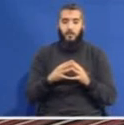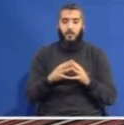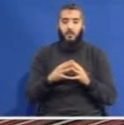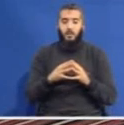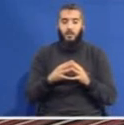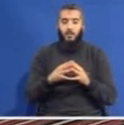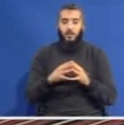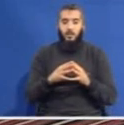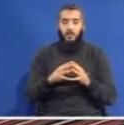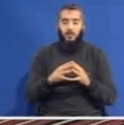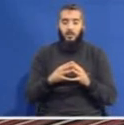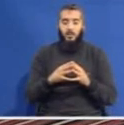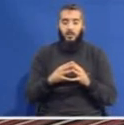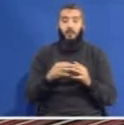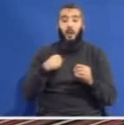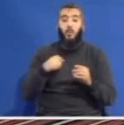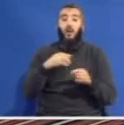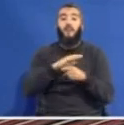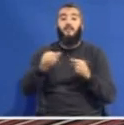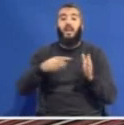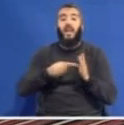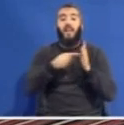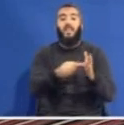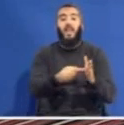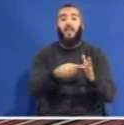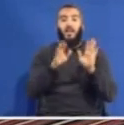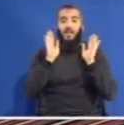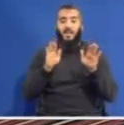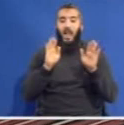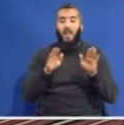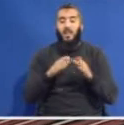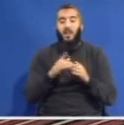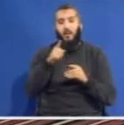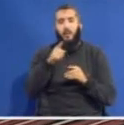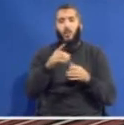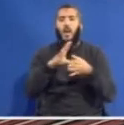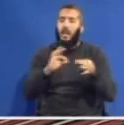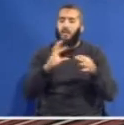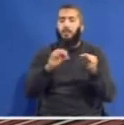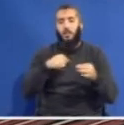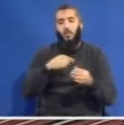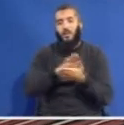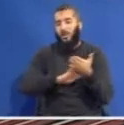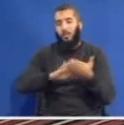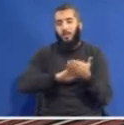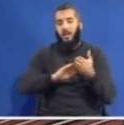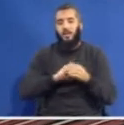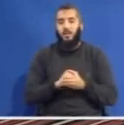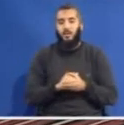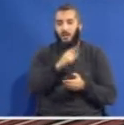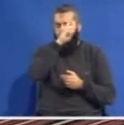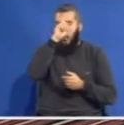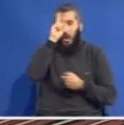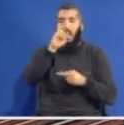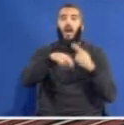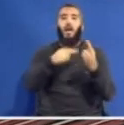الغرمه راني نغرم وسمعت باللي ما كاش صالات مور الفجر وما كاش مور العصر. واضح ان شاء الله شيخنا يوضح ان